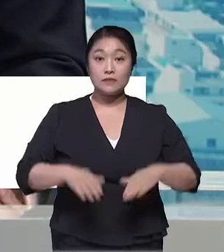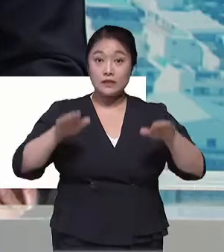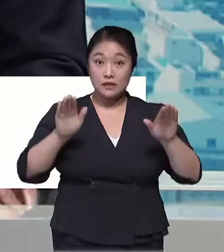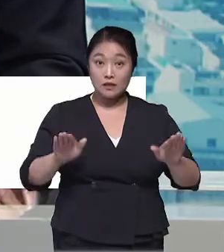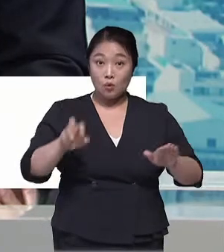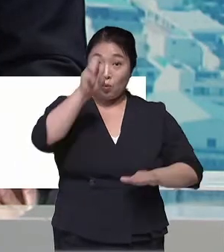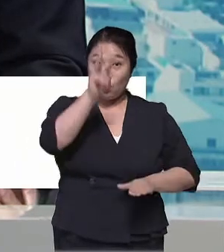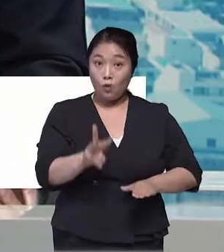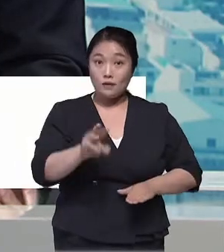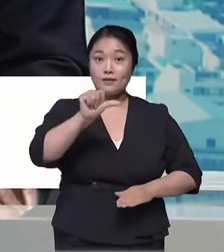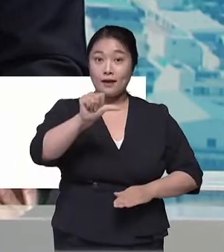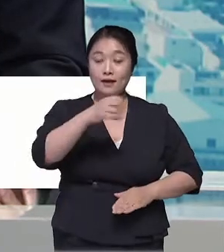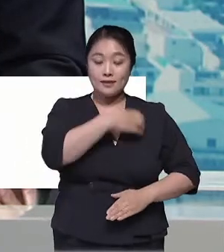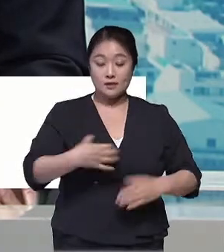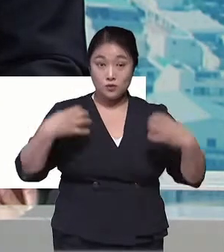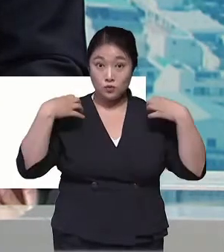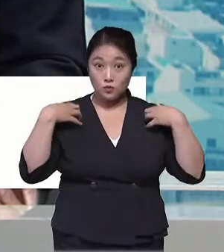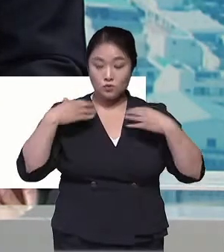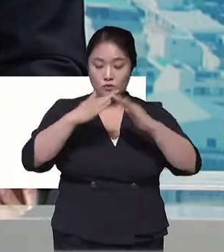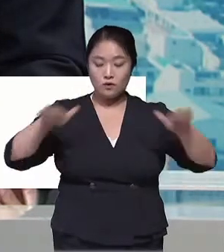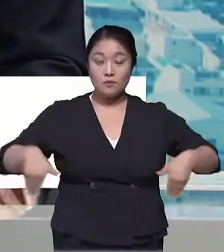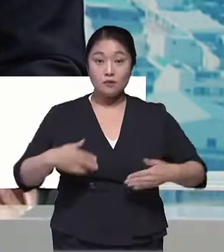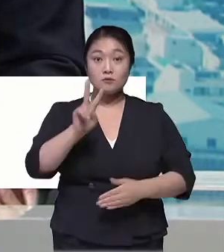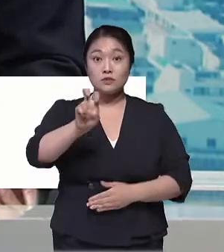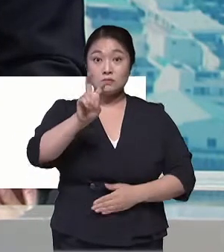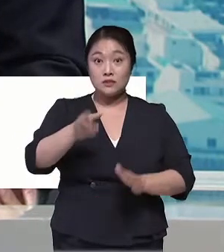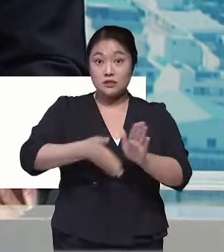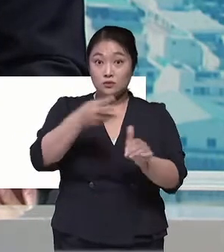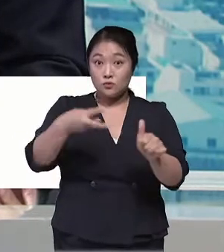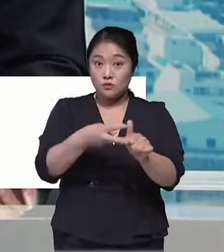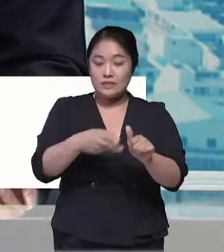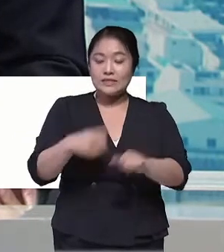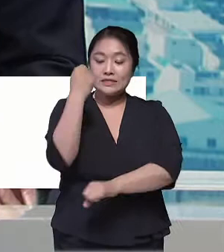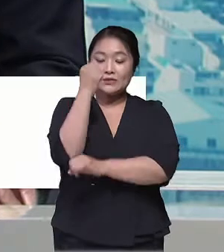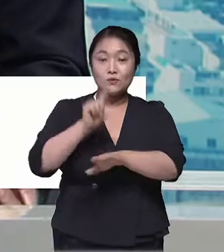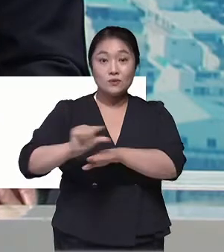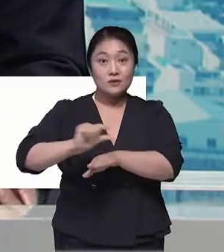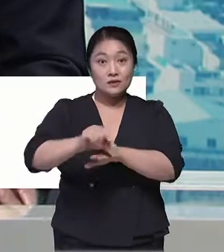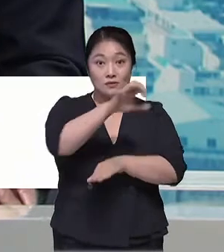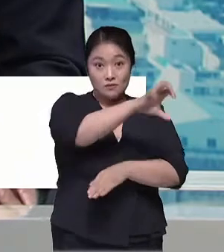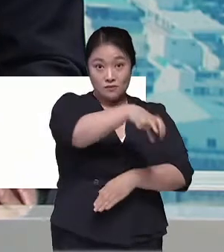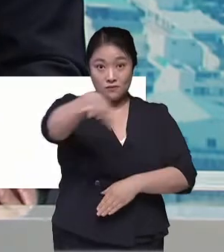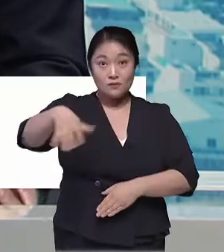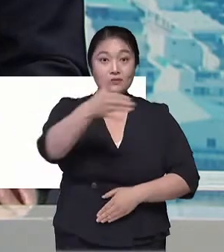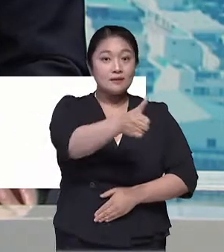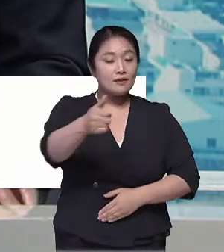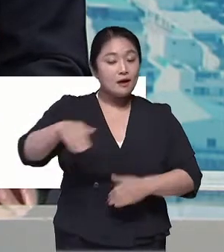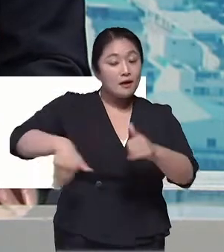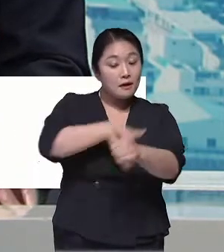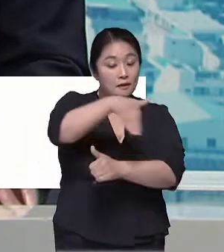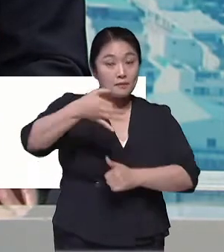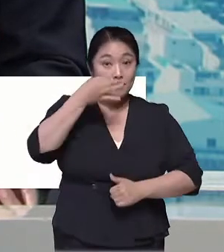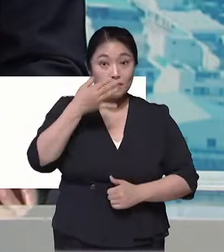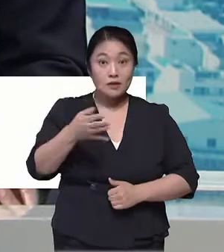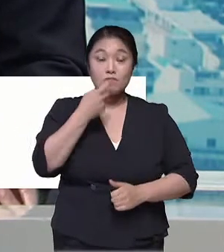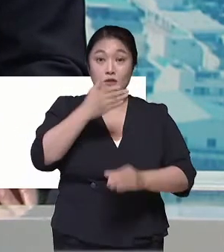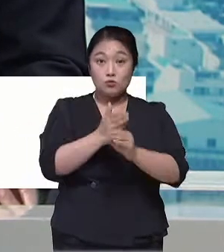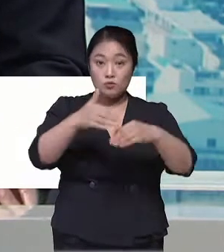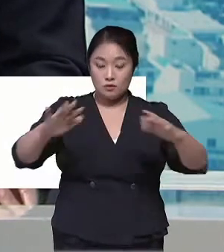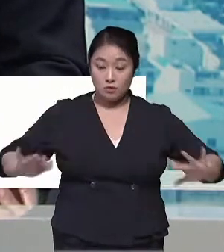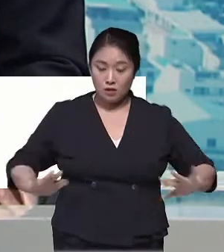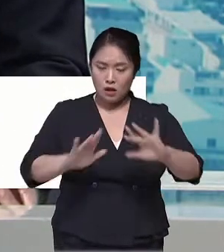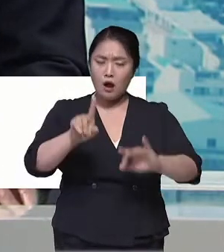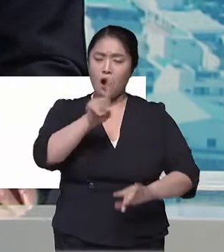이번에는 광주 5개 자치구 와 전남 22개 시 군 기초단체장 상황을 살펴보겠습니다 민주당 경선이